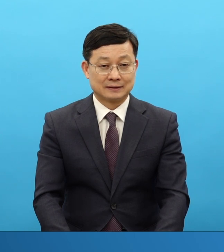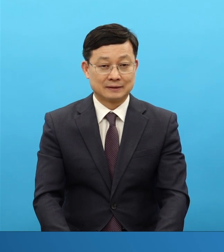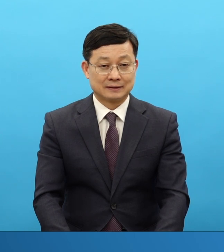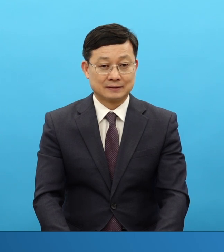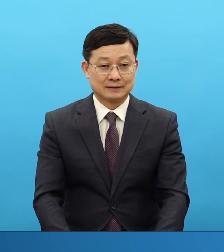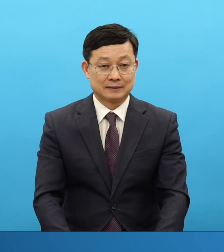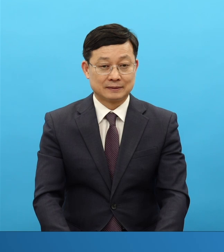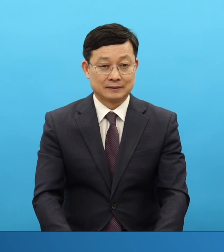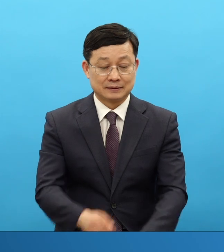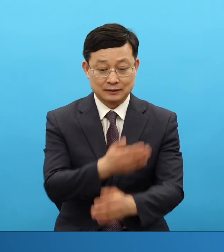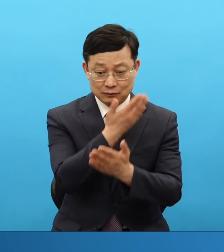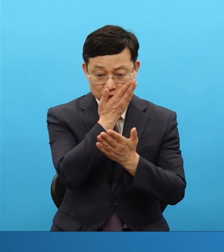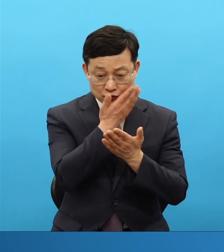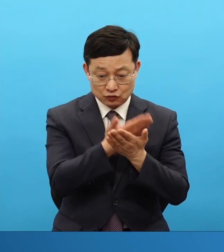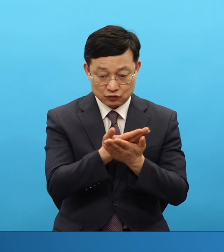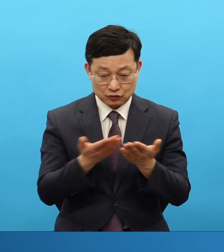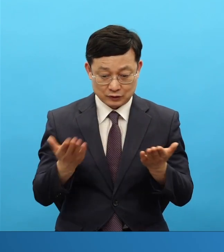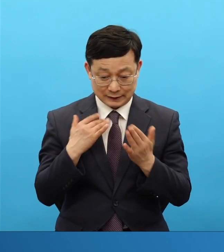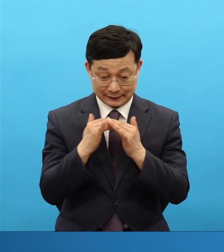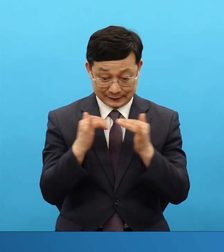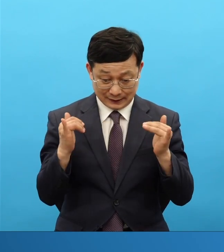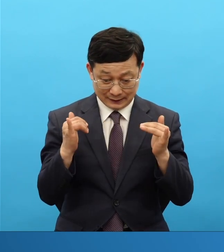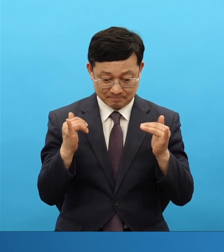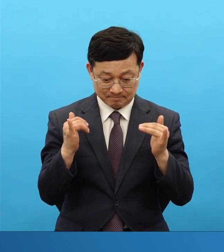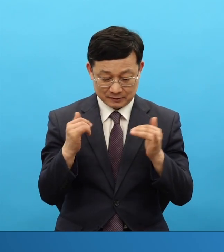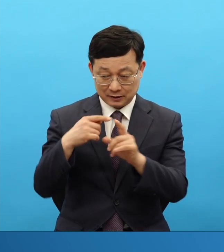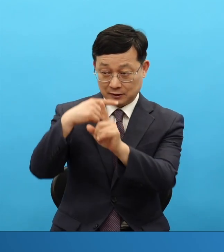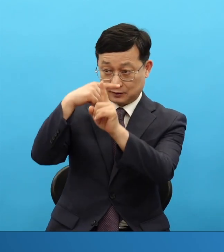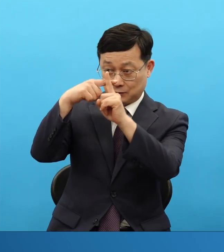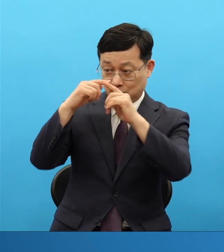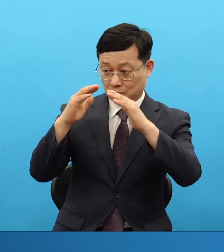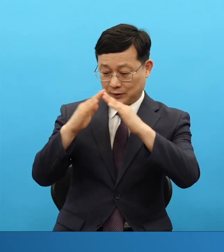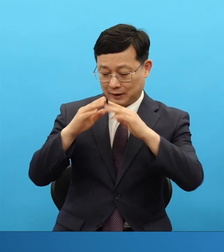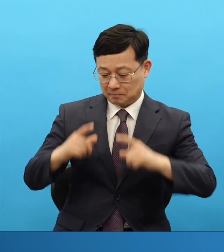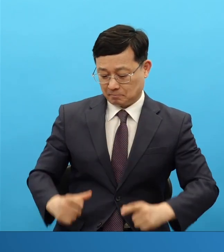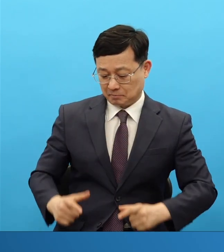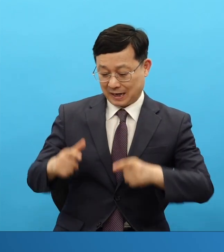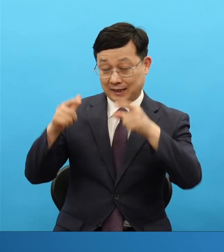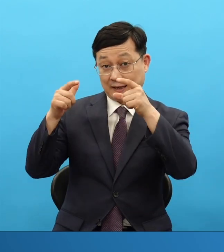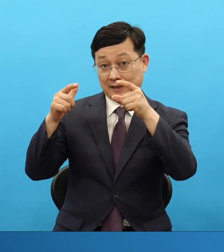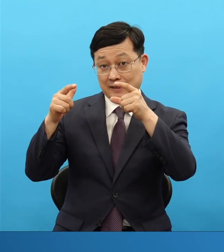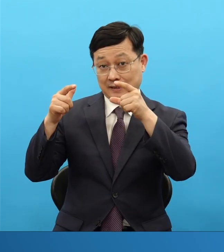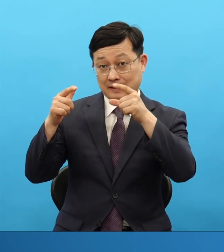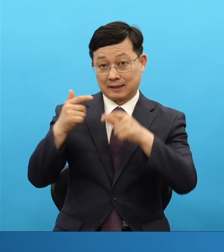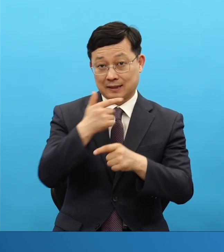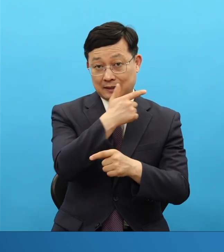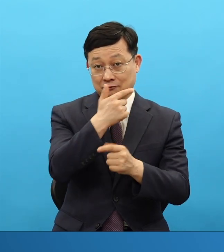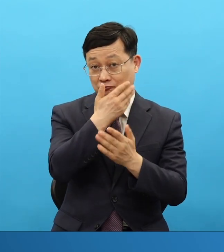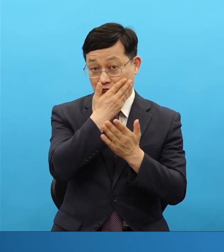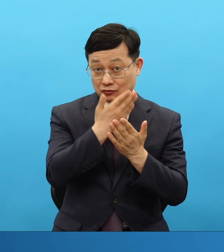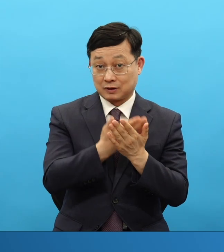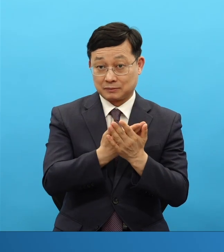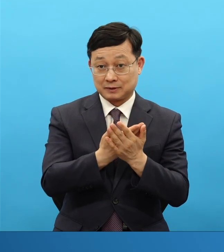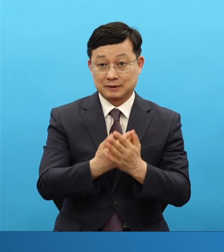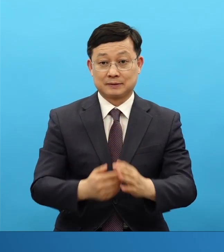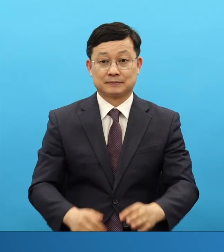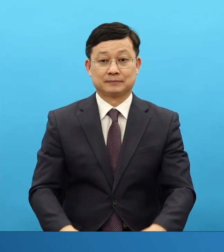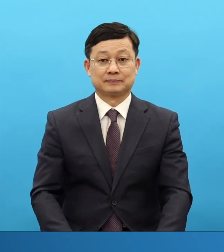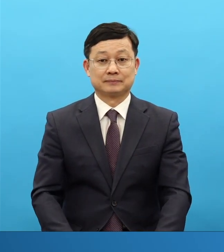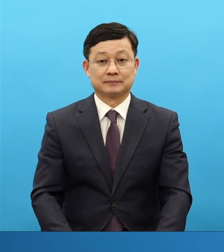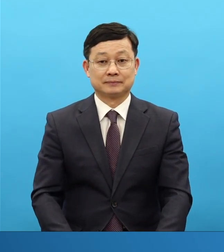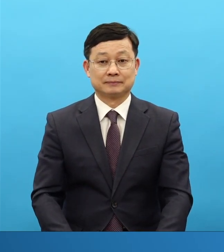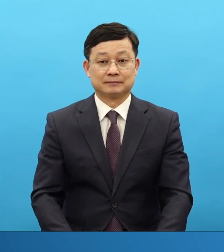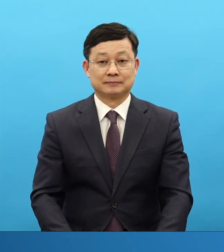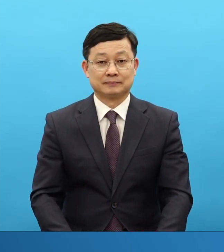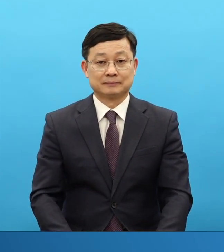중직자의 교회 망대입니다. That it is the church officer's church partisan. 굉장히 중요하죠. So it's very important. 마지막